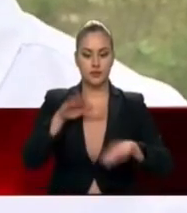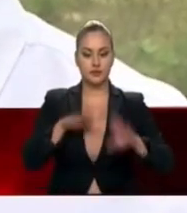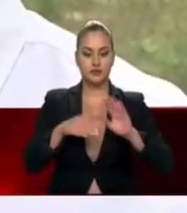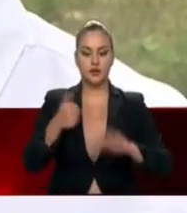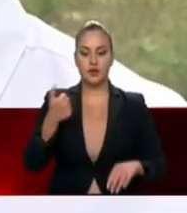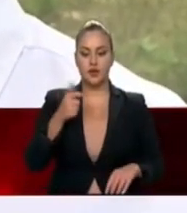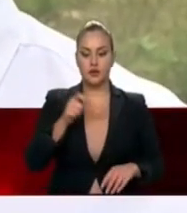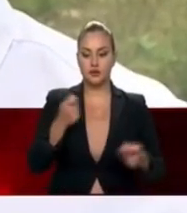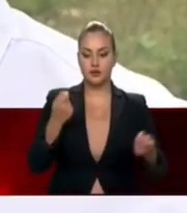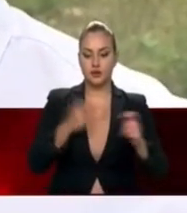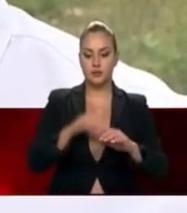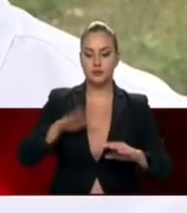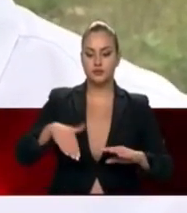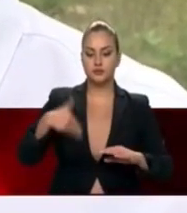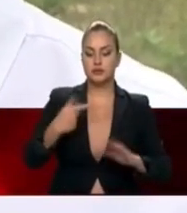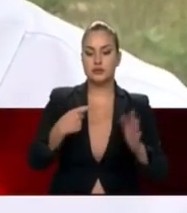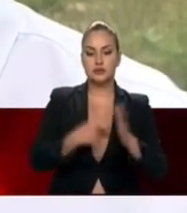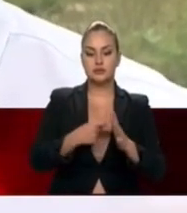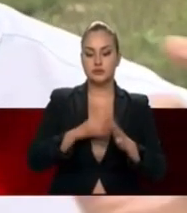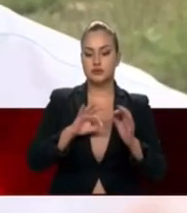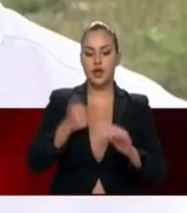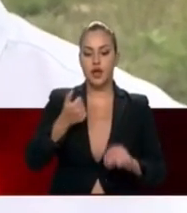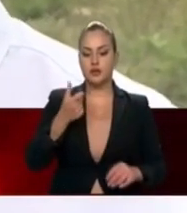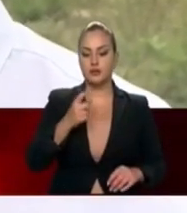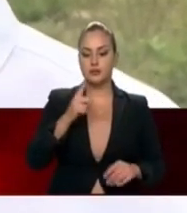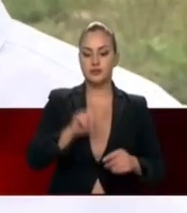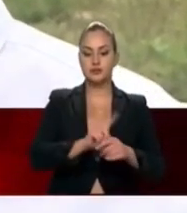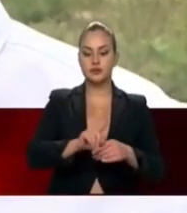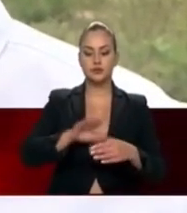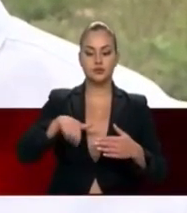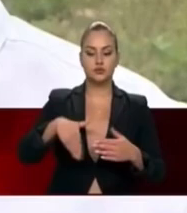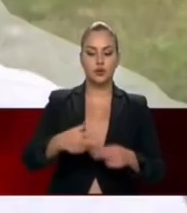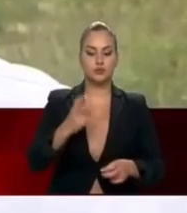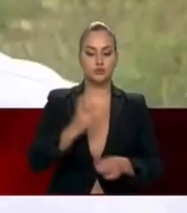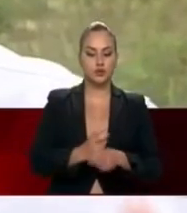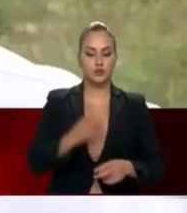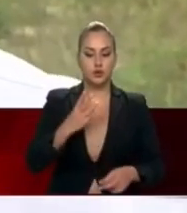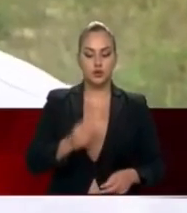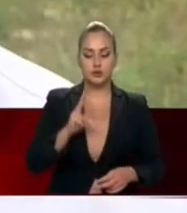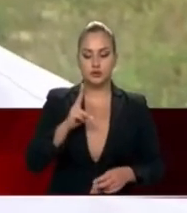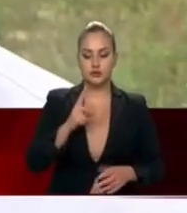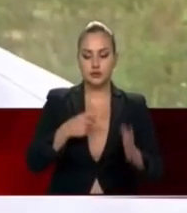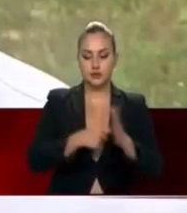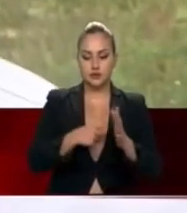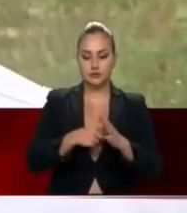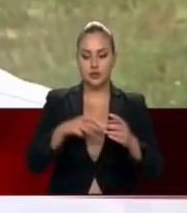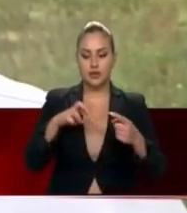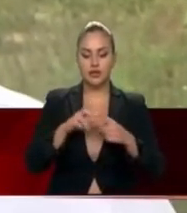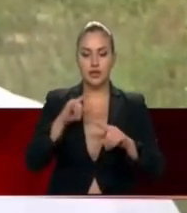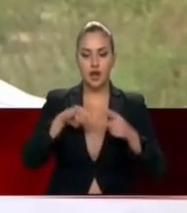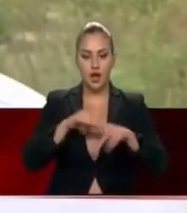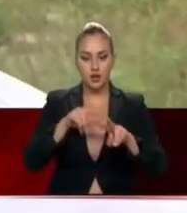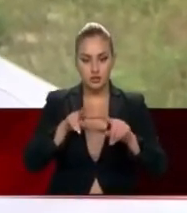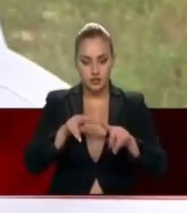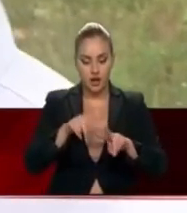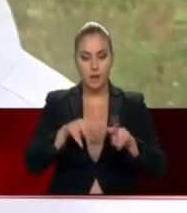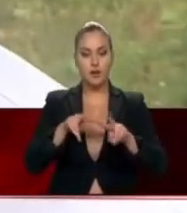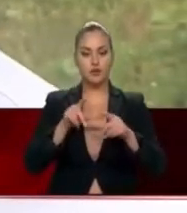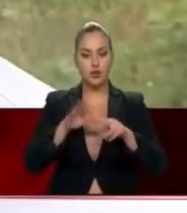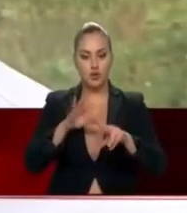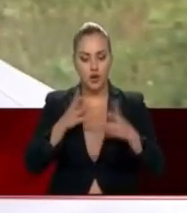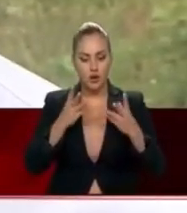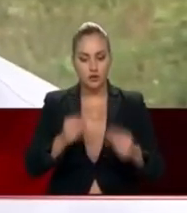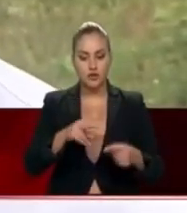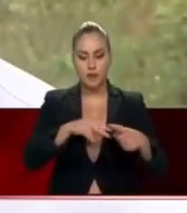ay kapalı kaldıktan sonra isminiz neyse 6 ay 1 saniye sonra boşa düşüyor. Sizin isminiz Rihanna da olsa Madonna da olsa